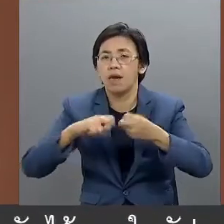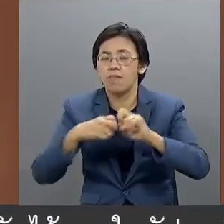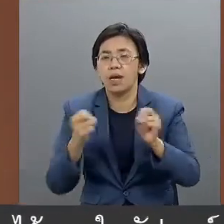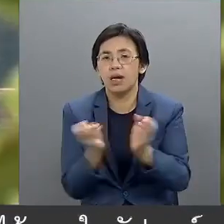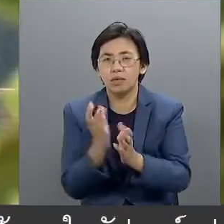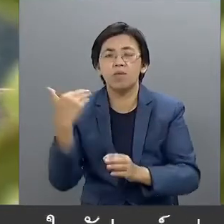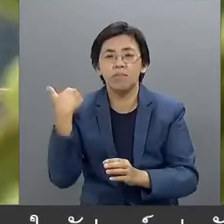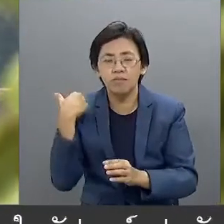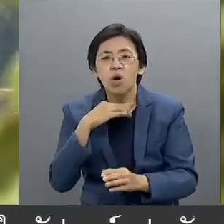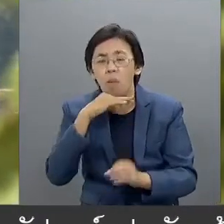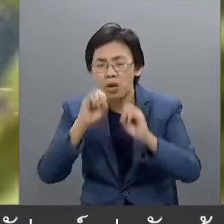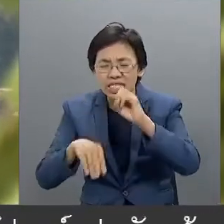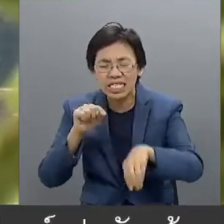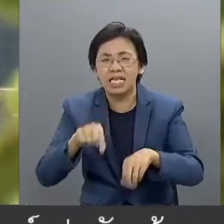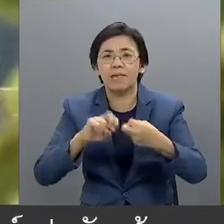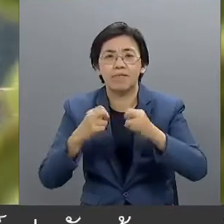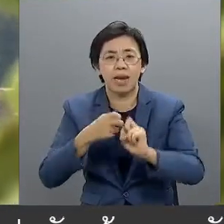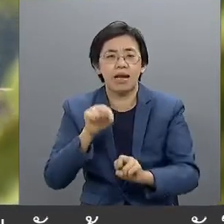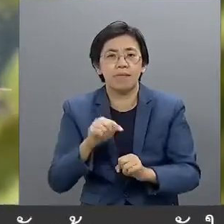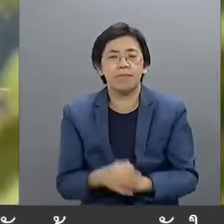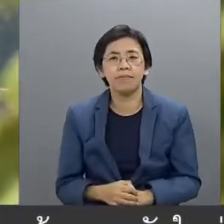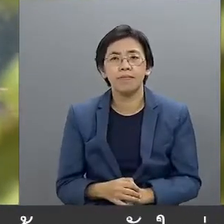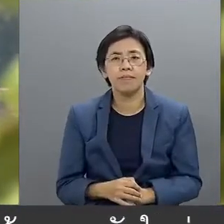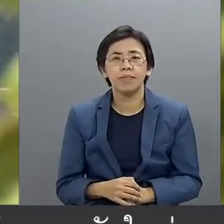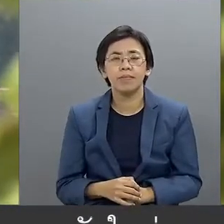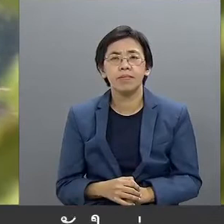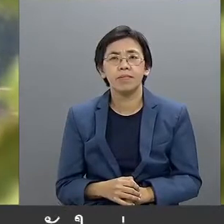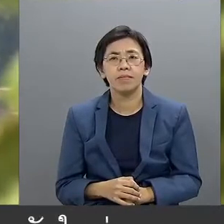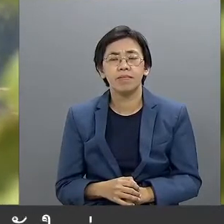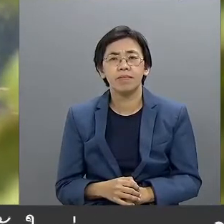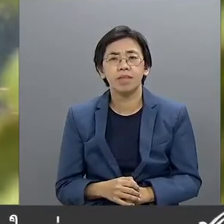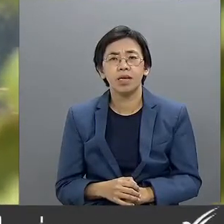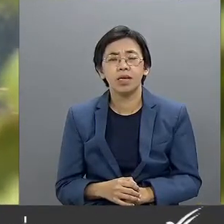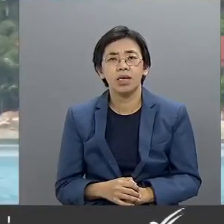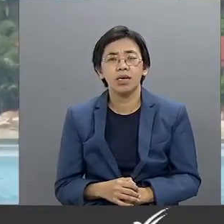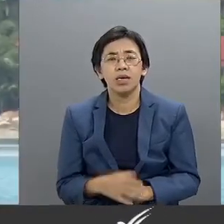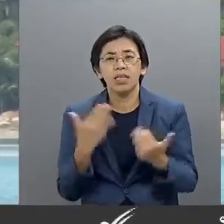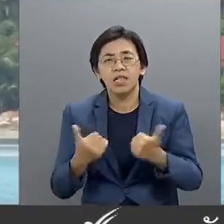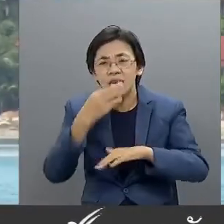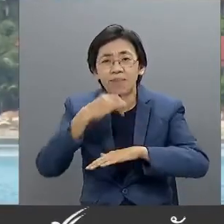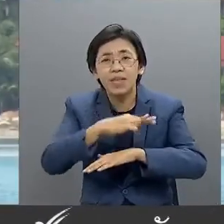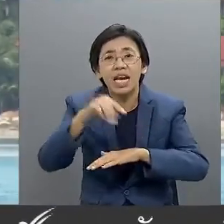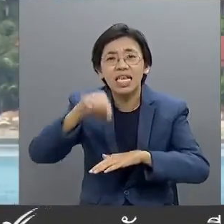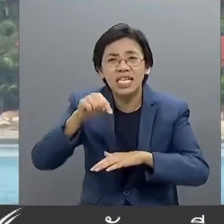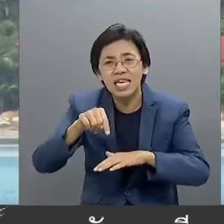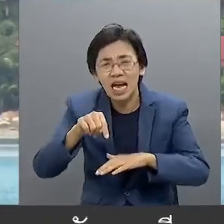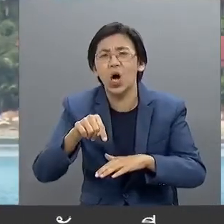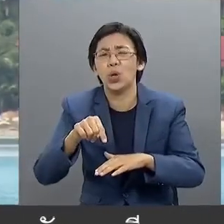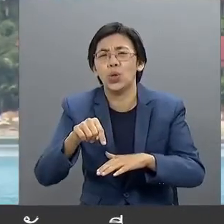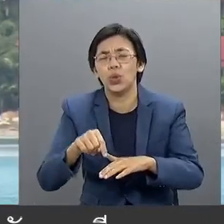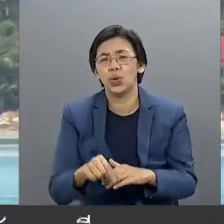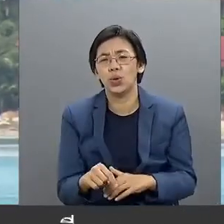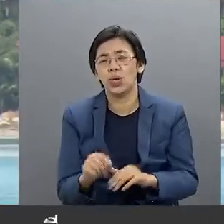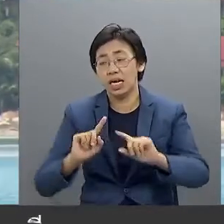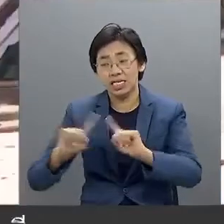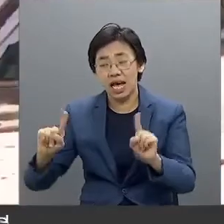ะ ส่วนชายหาดฝั่งตะวันตกนะคะแม้ว่าตัวหาดจะไม่ได้เป็นจุดขายโดยตรงเมื่อเทียบกับหาดเฉวงแต่